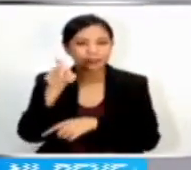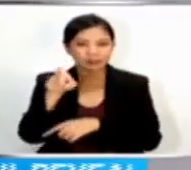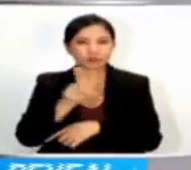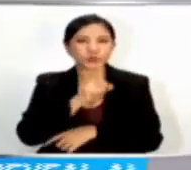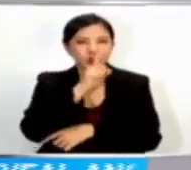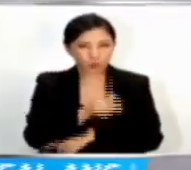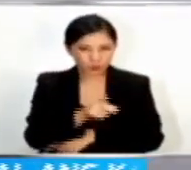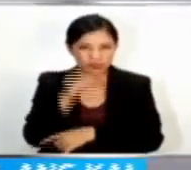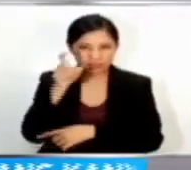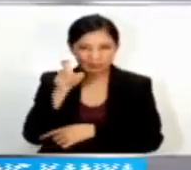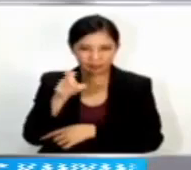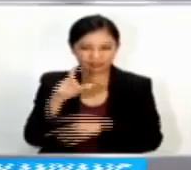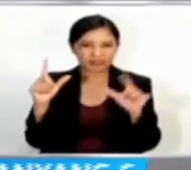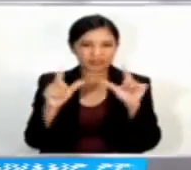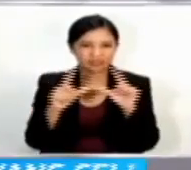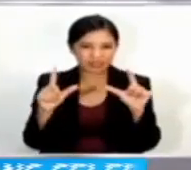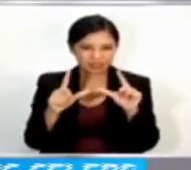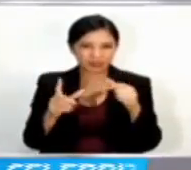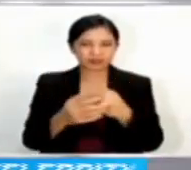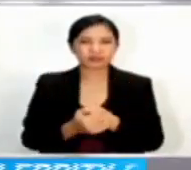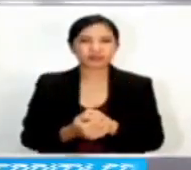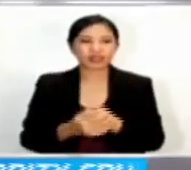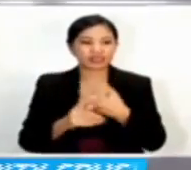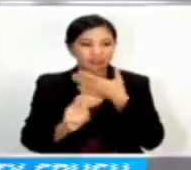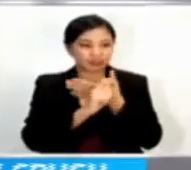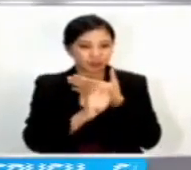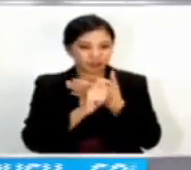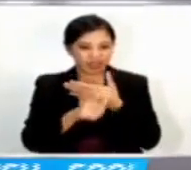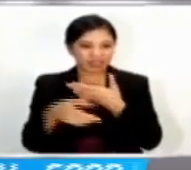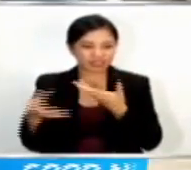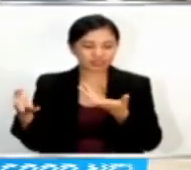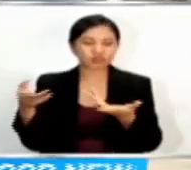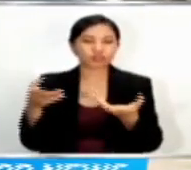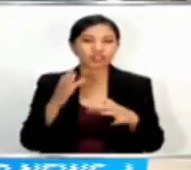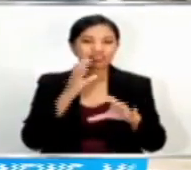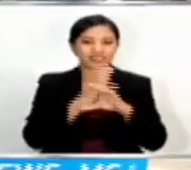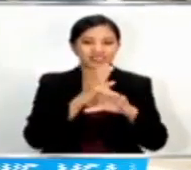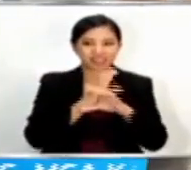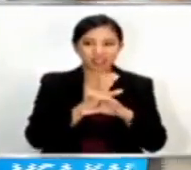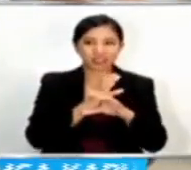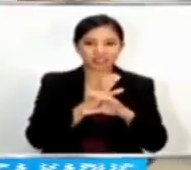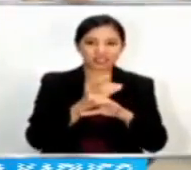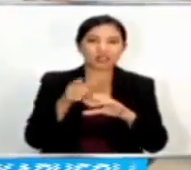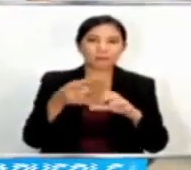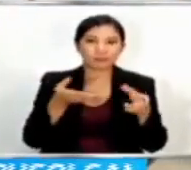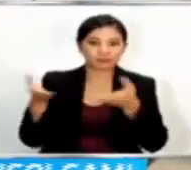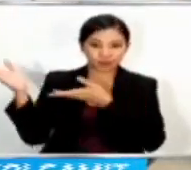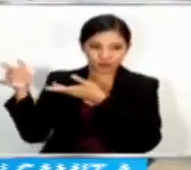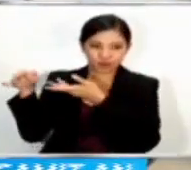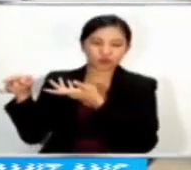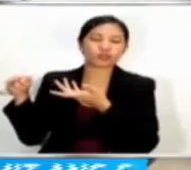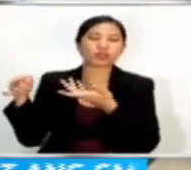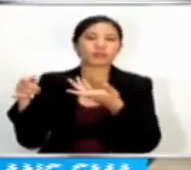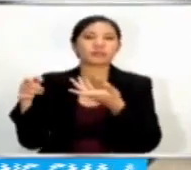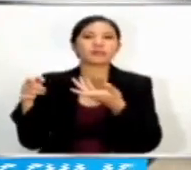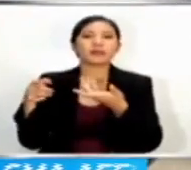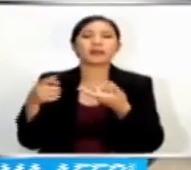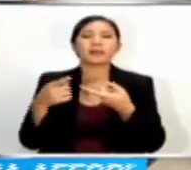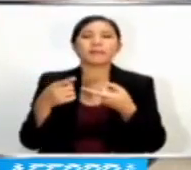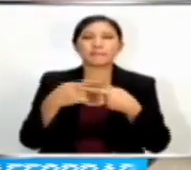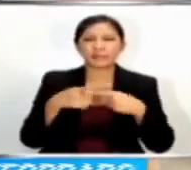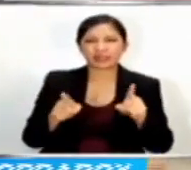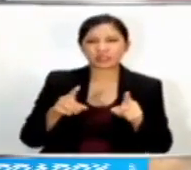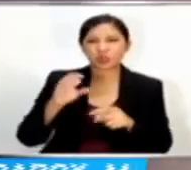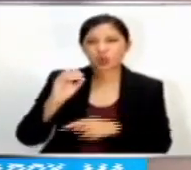tepo ay may impon yung sasakyan. Ayaw po niya ibigay po yung ORCR. Nabigay naman po, SOP po kasi yun ma'am kasi wala po siyang